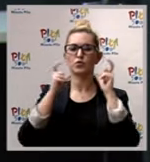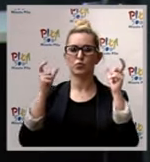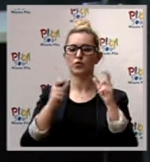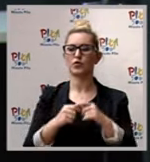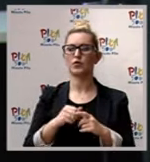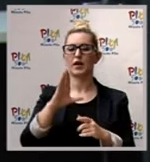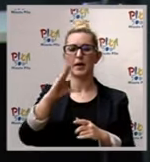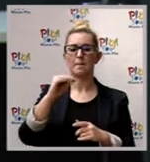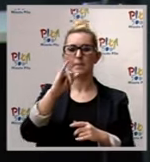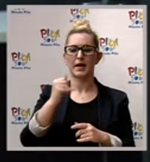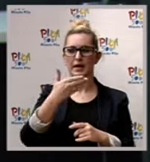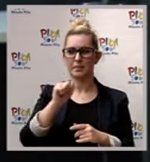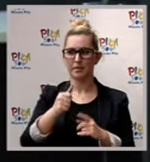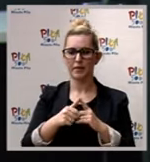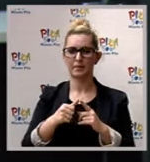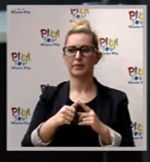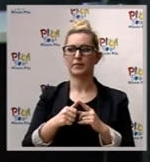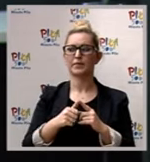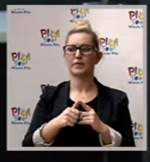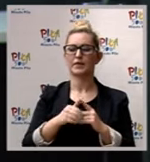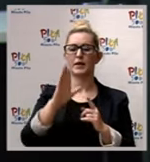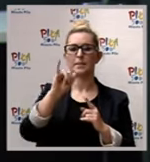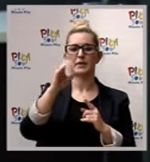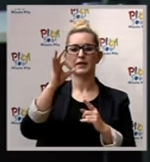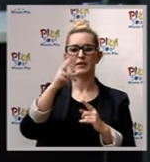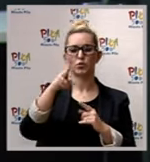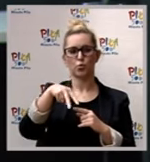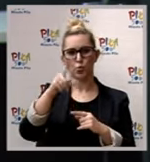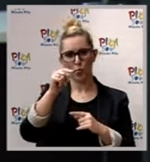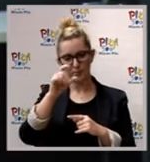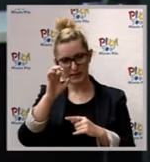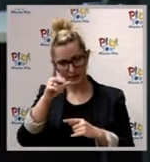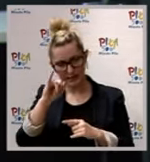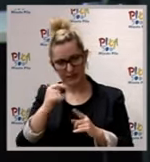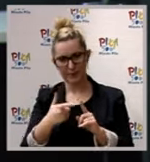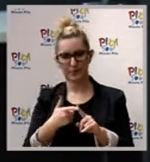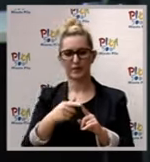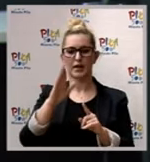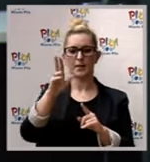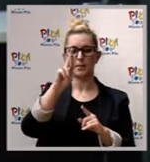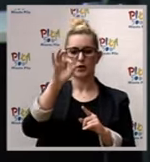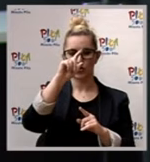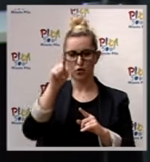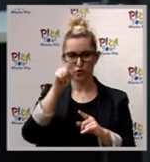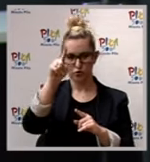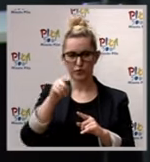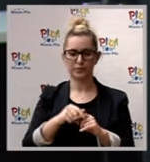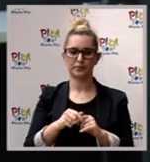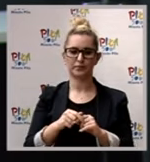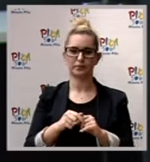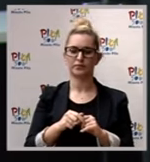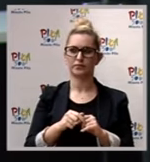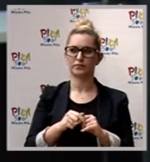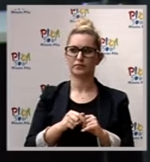Krystyna Bejma, Stanisław Franciszek Biskupski, Krystyna Halina Brosz, Mirosław Brosz,